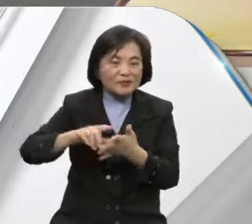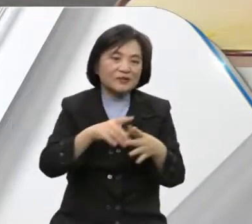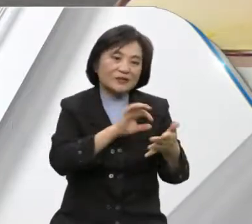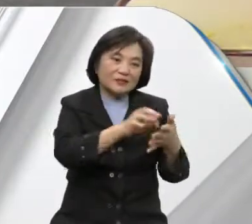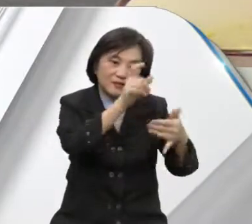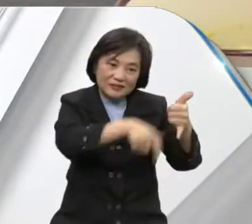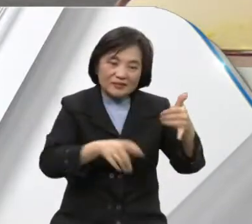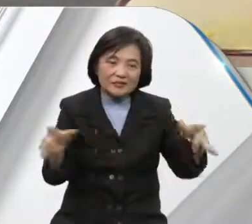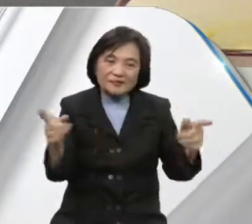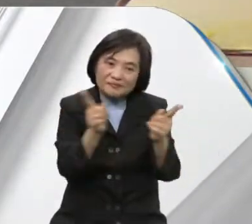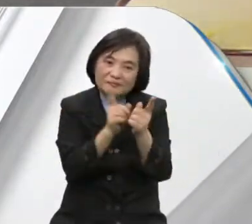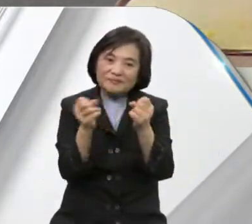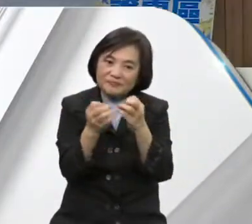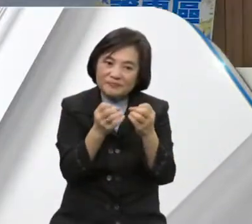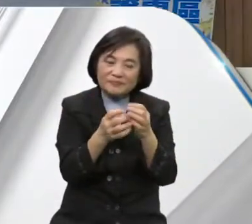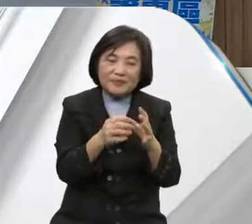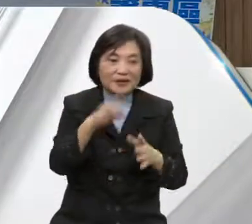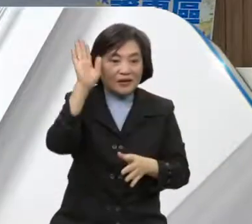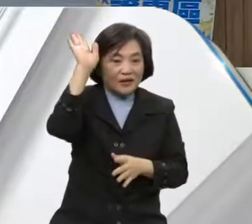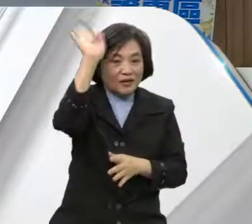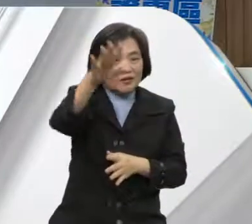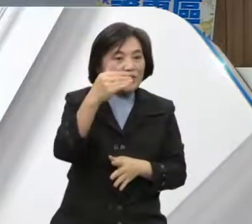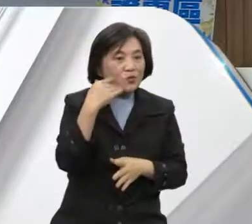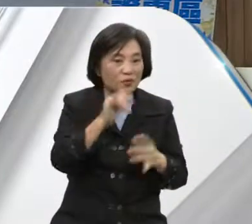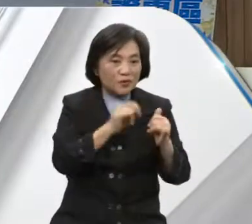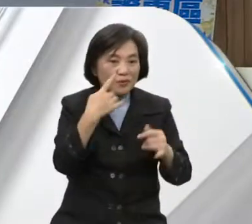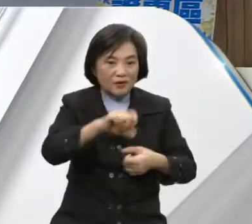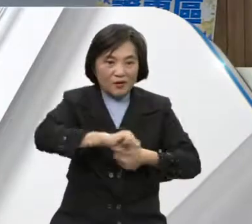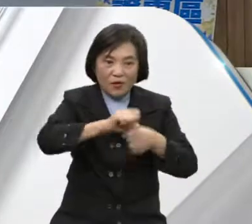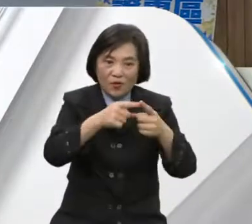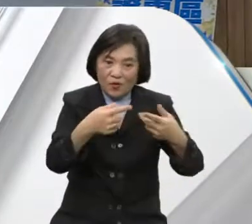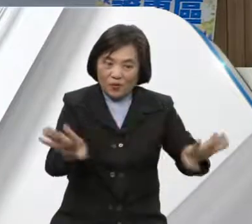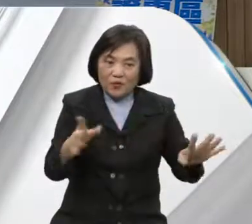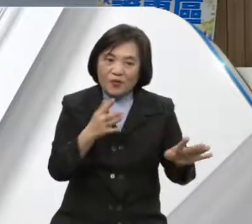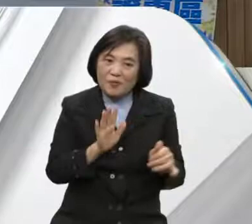也讲拍嘅，下一摆还是要行较多菜地民众来支持，